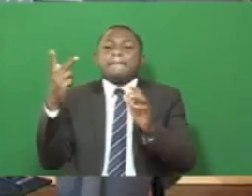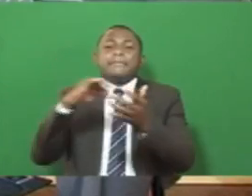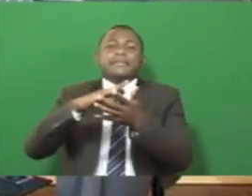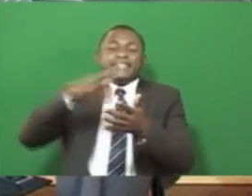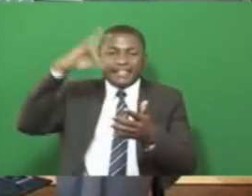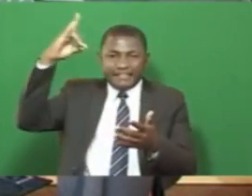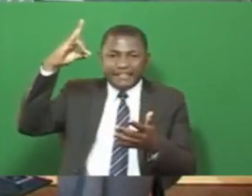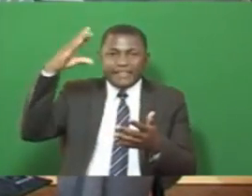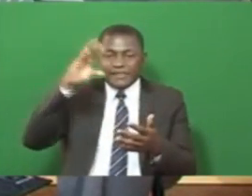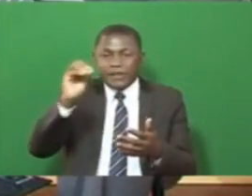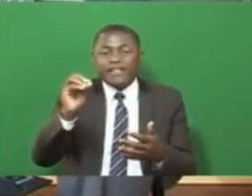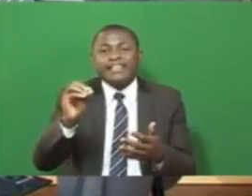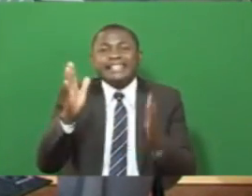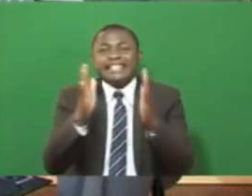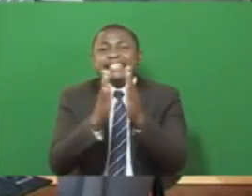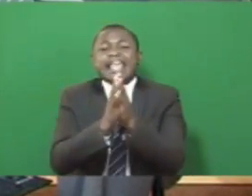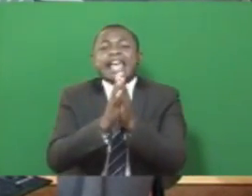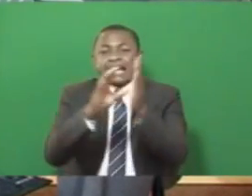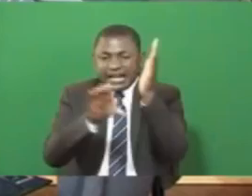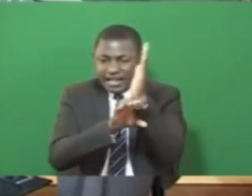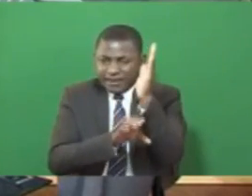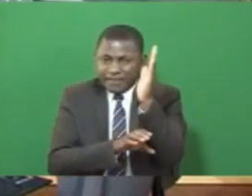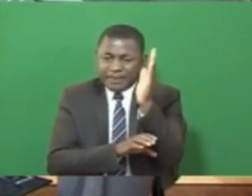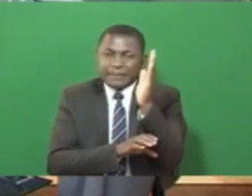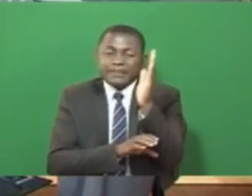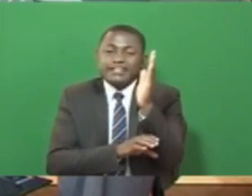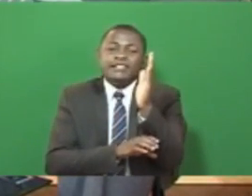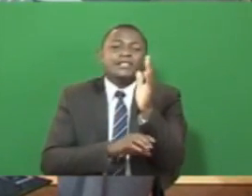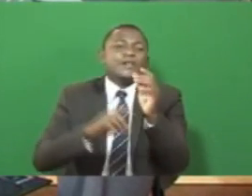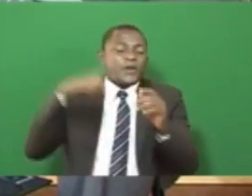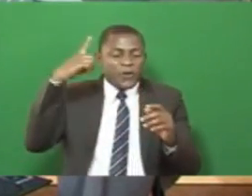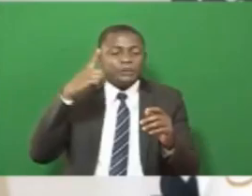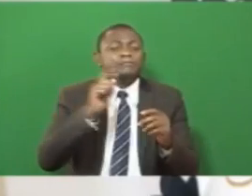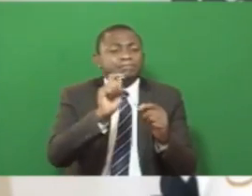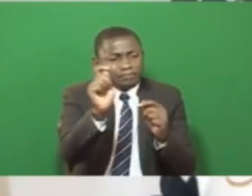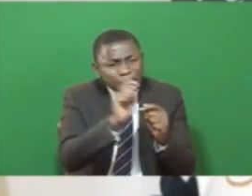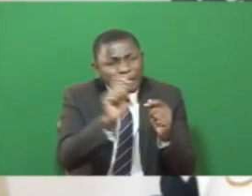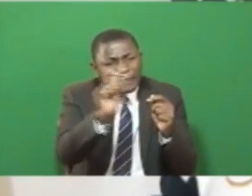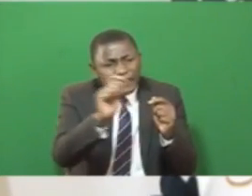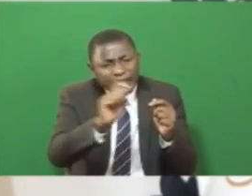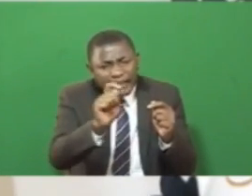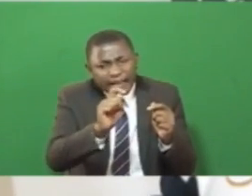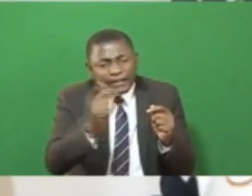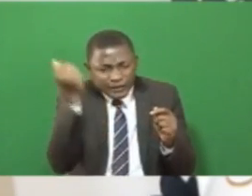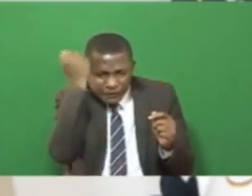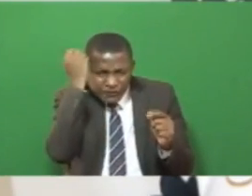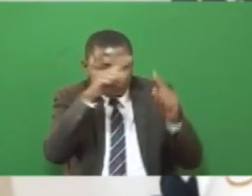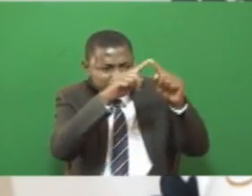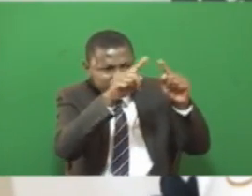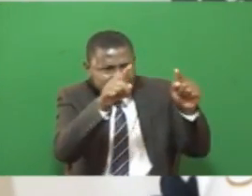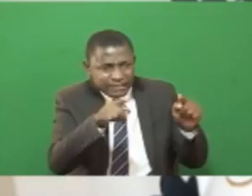kudenga. Saka mitemo yakanyorwa naMwari padombo iyaya. Eh. Aingonyora exactly zvairi